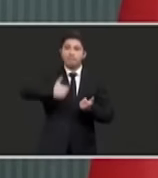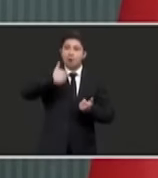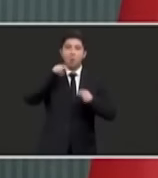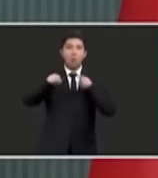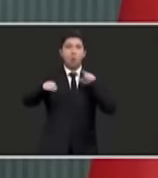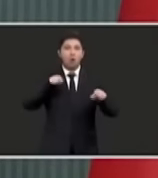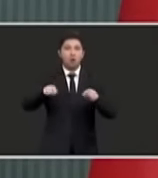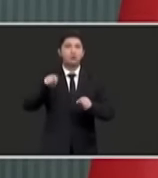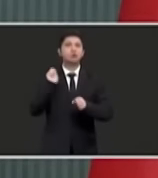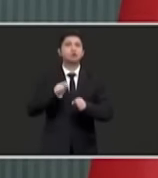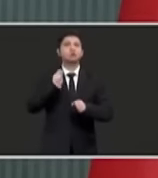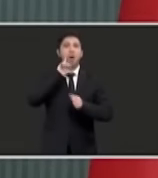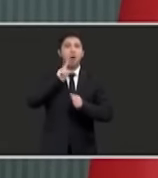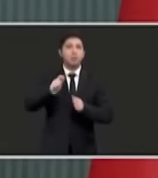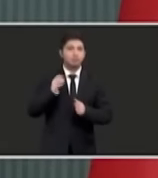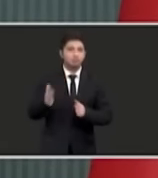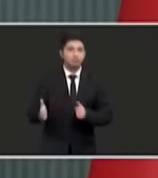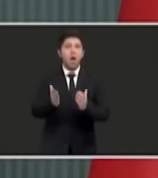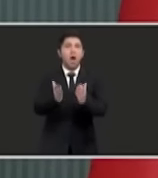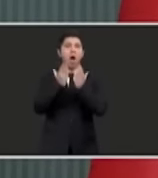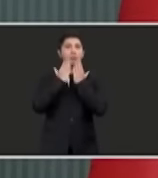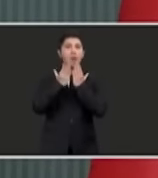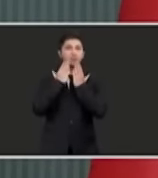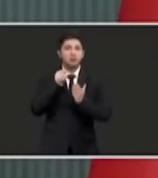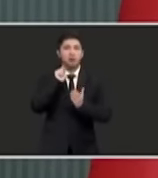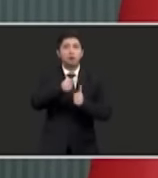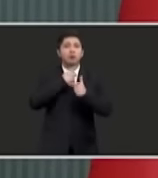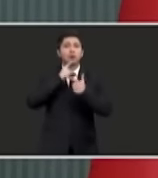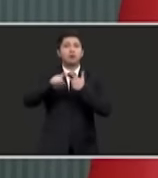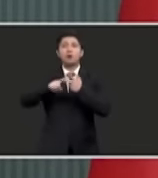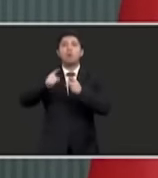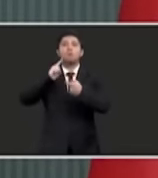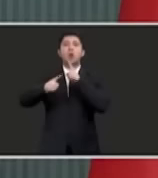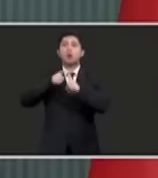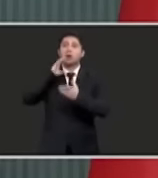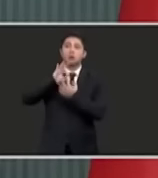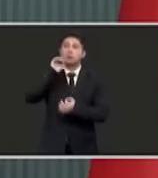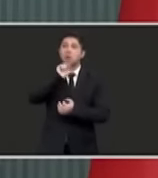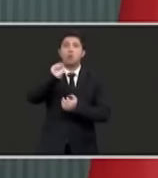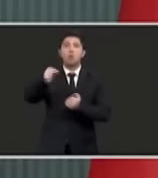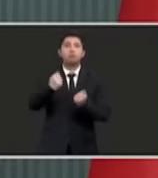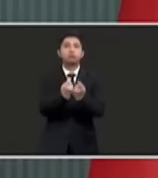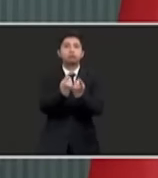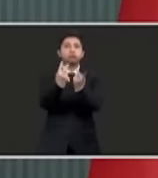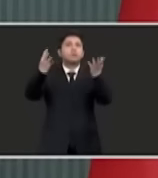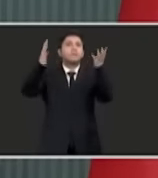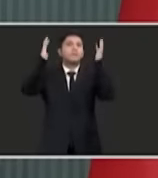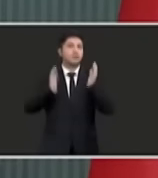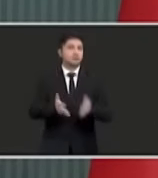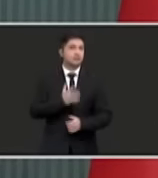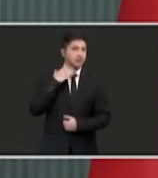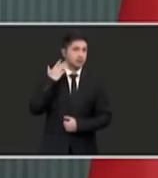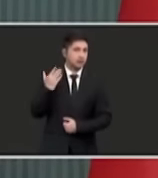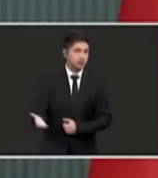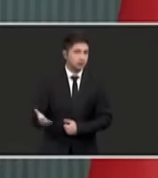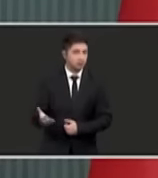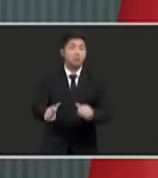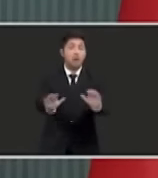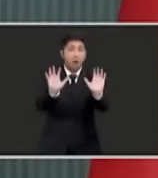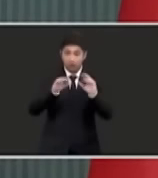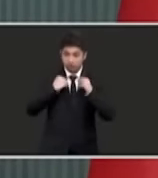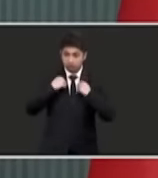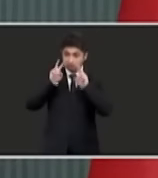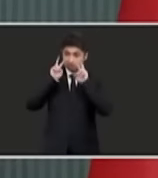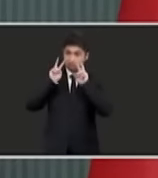σε έναν πόλεμο, θα πρέπει να αναγκαστείτε σε ένα συμβιβασμό ο οποίος θα είναι επώδυνος. Αυτό είναι περισσότερο. Δηλαδή δεν θα άλλαζε και κάτι